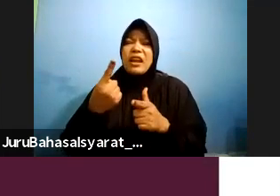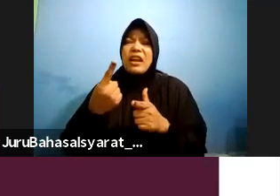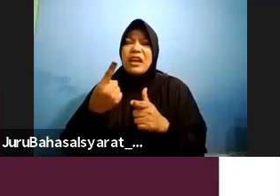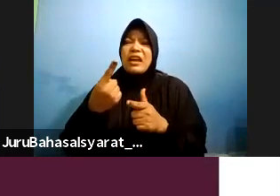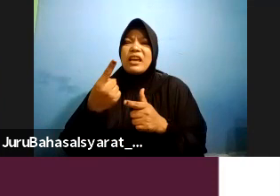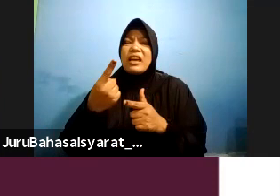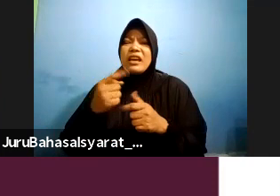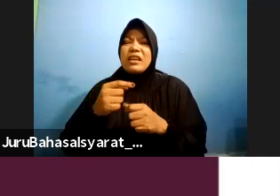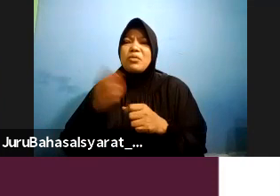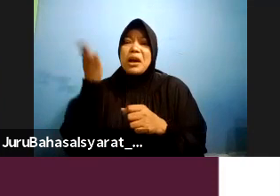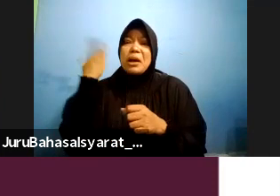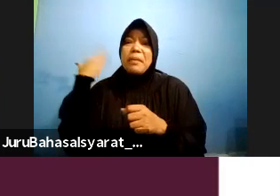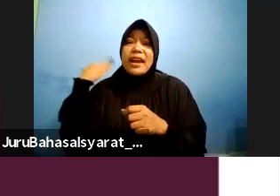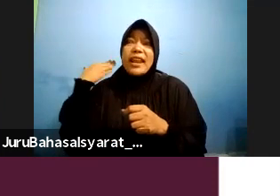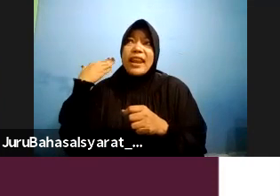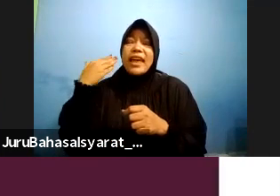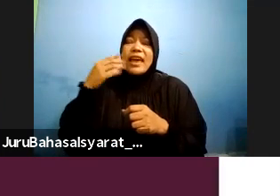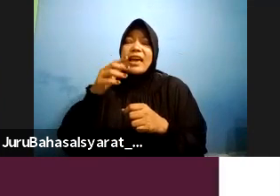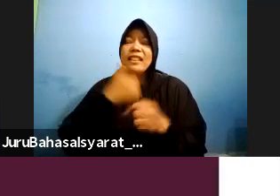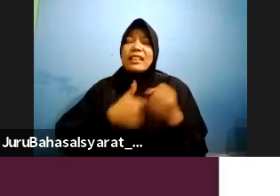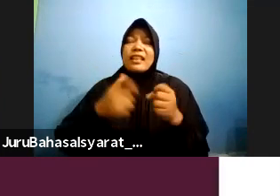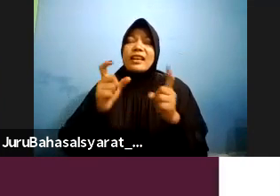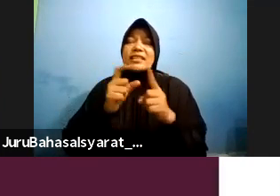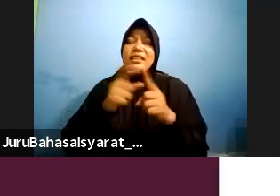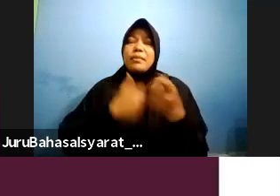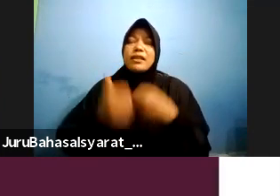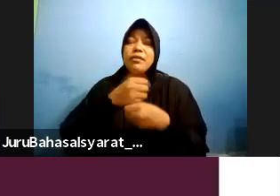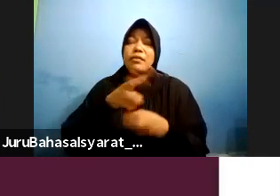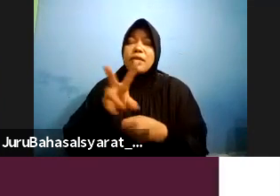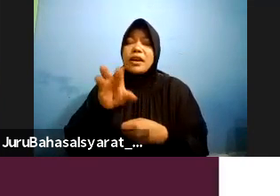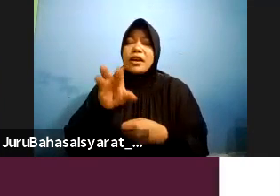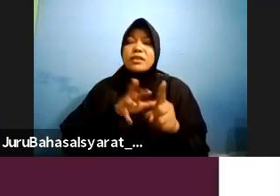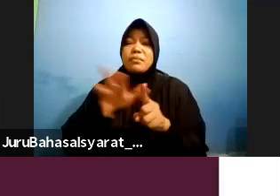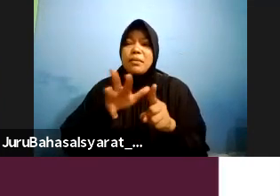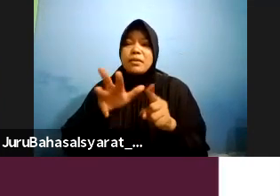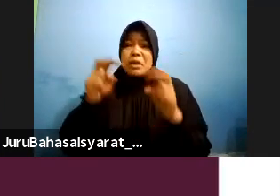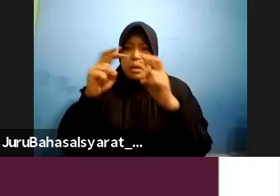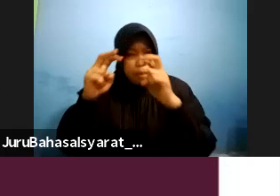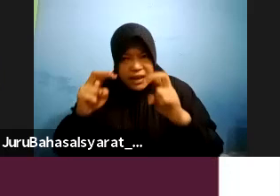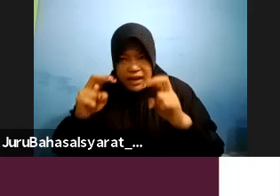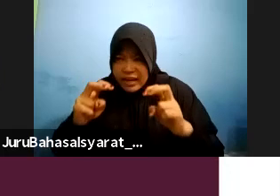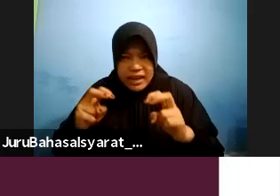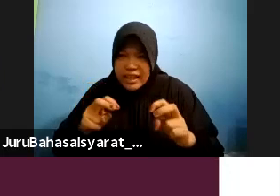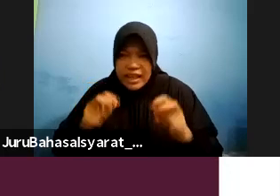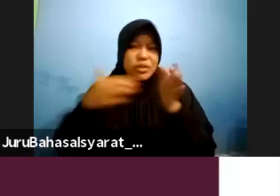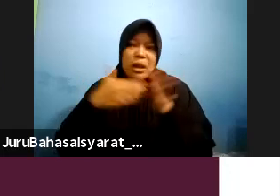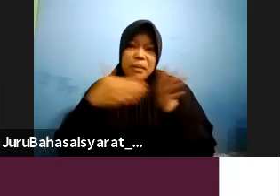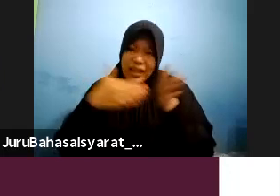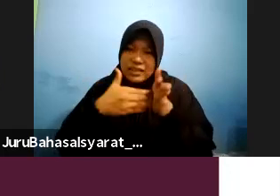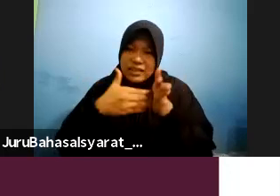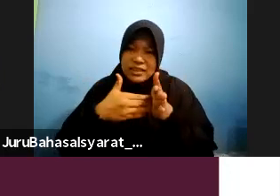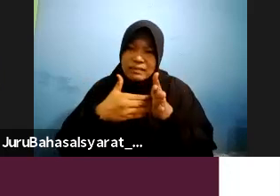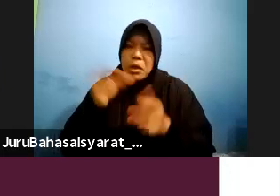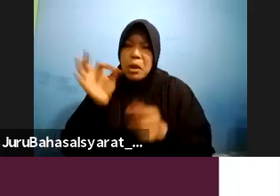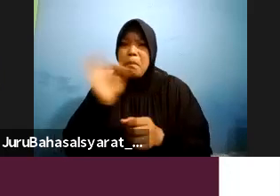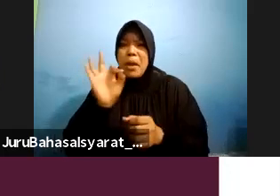itu Desember tahun 2019, dan sekarang hampir 1 tahun, penelitiannya juga masih sangat terbatas. Belum ditemukan